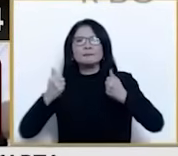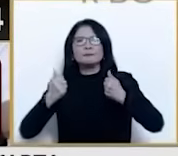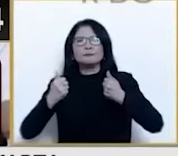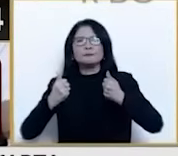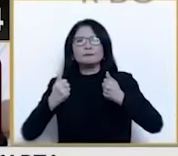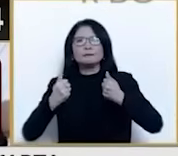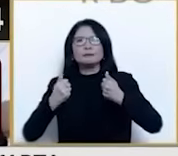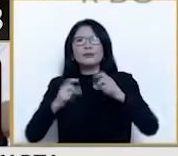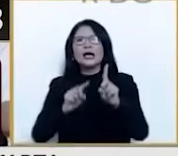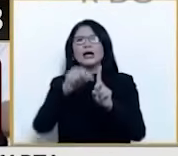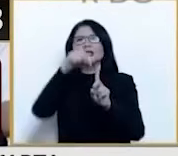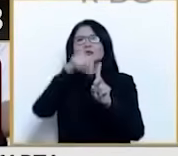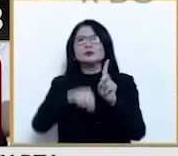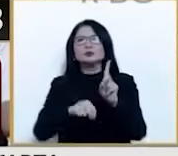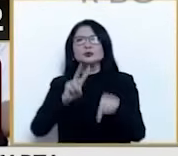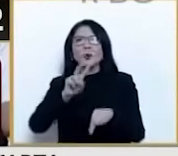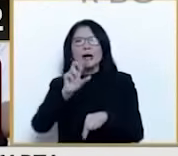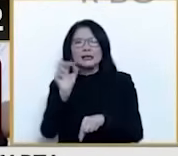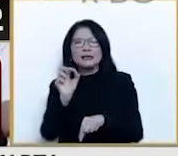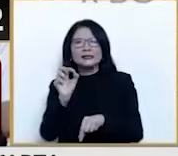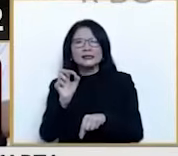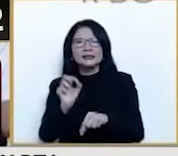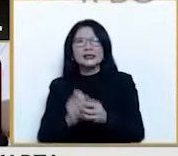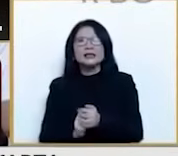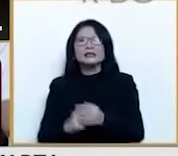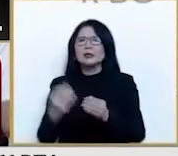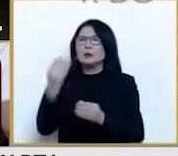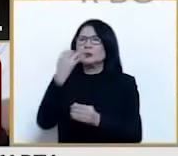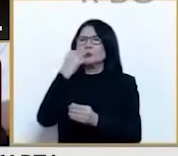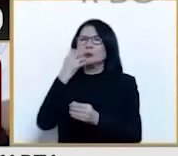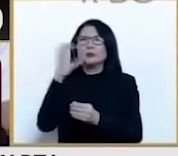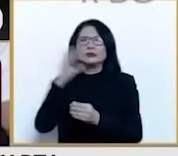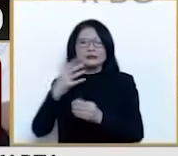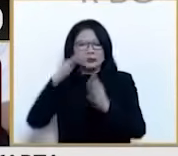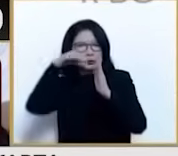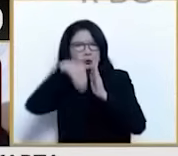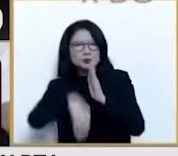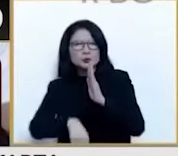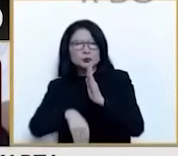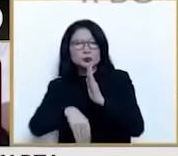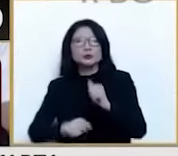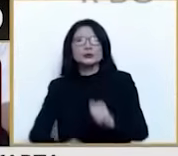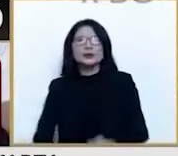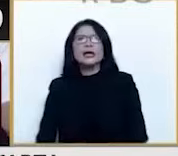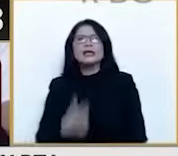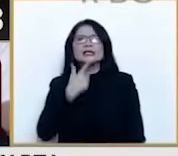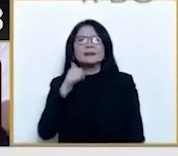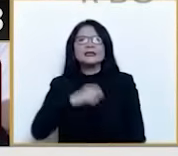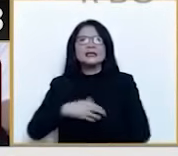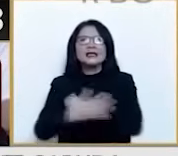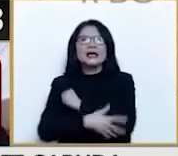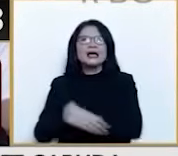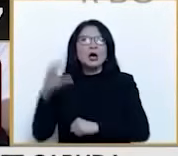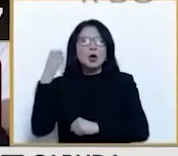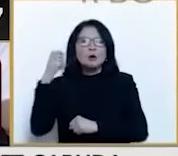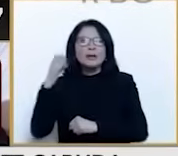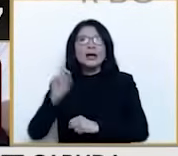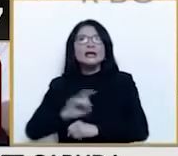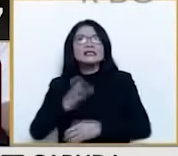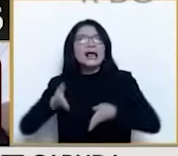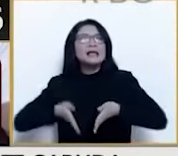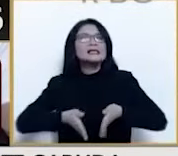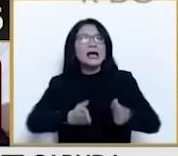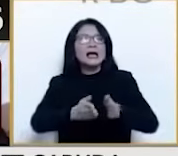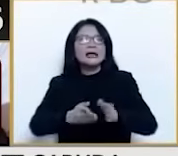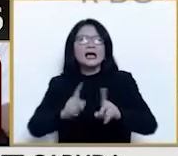suhu 2 derajat, menurunkan polusi cukup signifikan seperti kota Medellin di Kolombia, tidak hanya di jalan